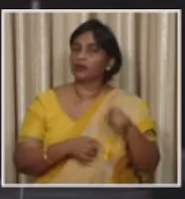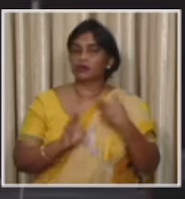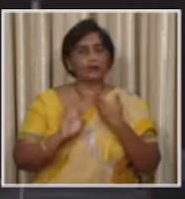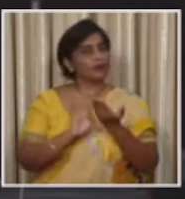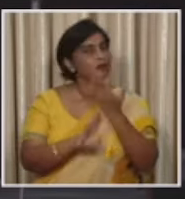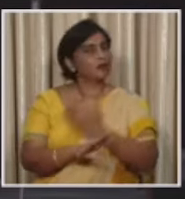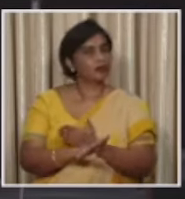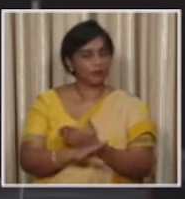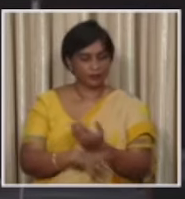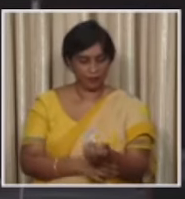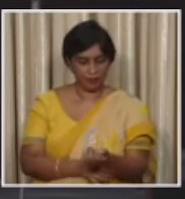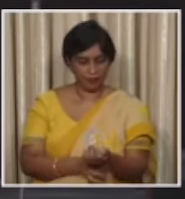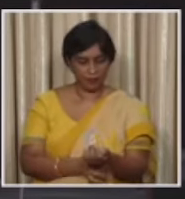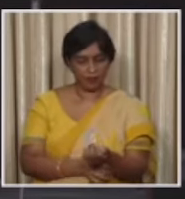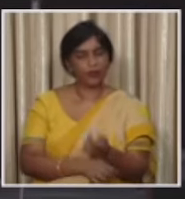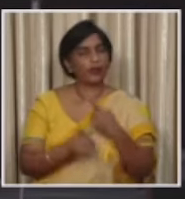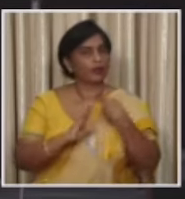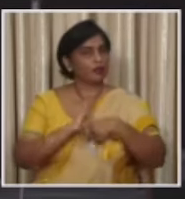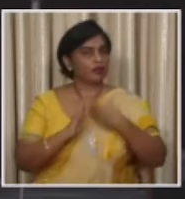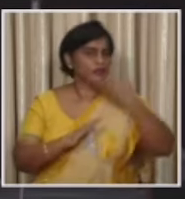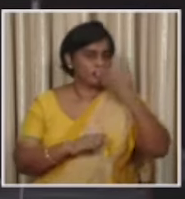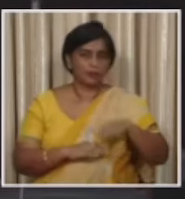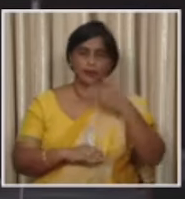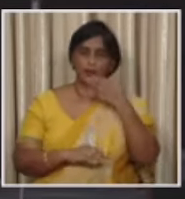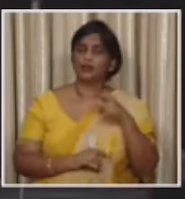පෙර අපේ රටේ